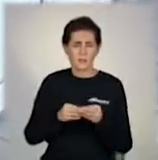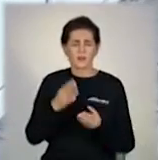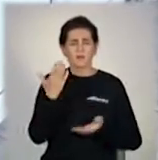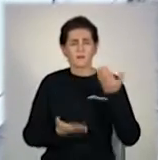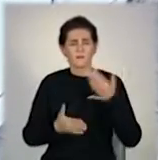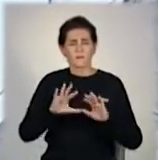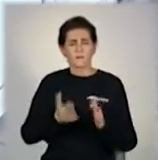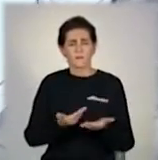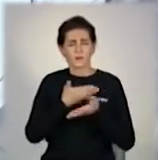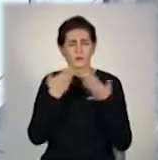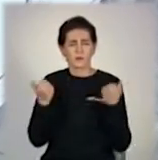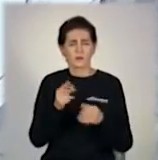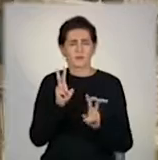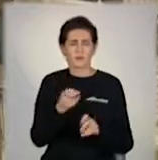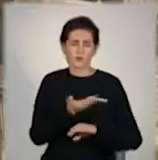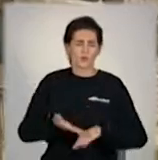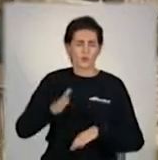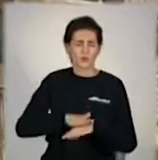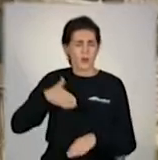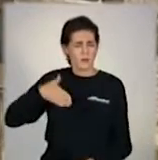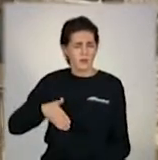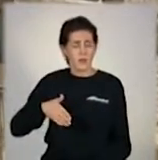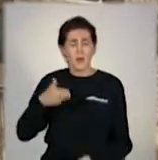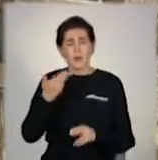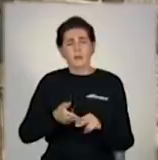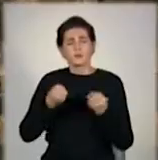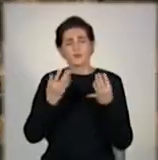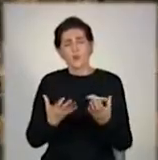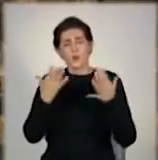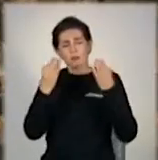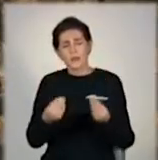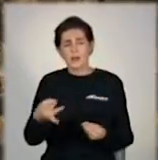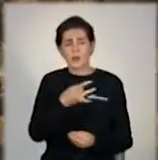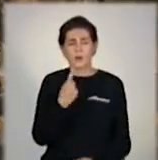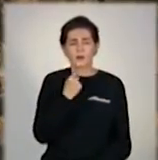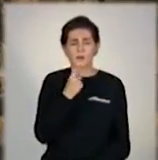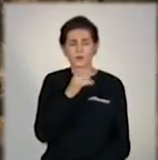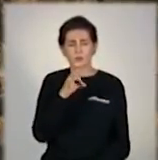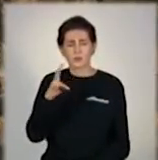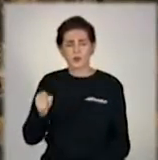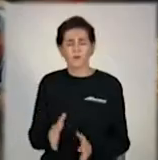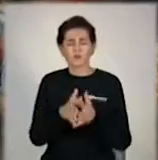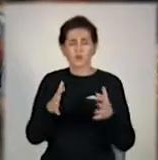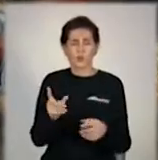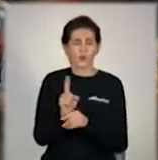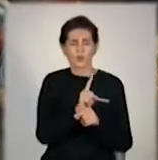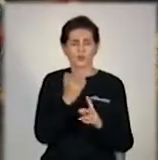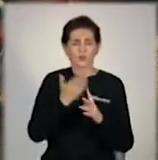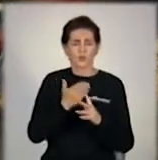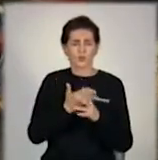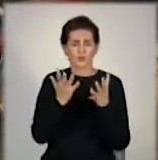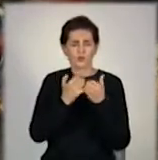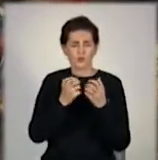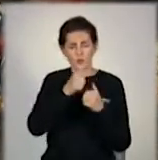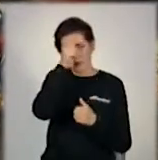його немає, то це б'є по карману. Незалежно від того, скільки днів регіон буде в червоній зоні, збільшені норми субсидії розрахують на